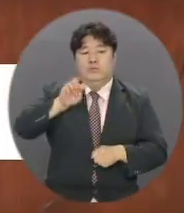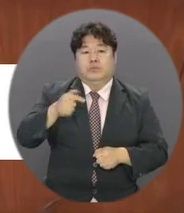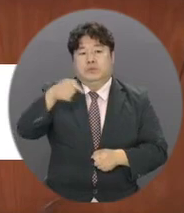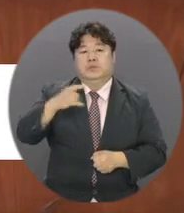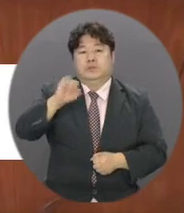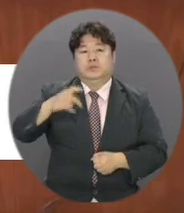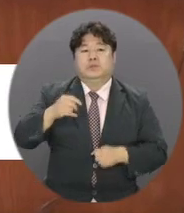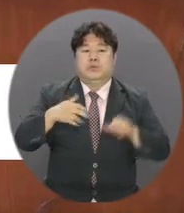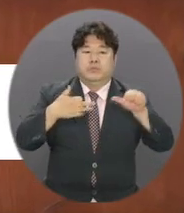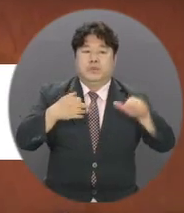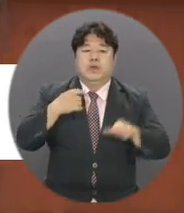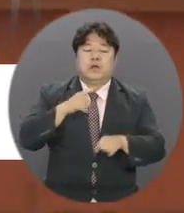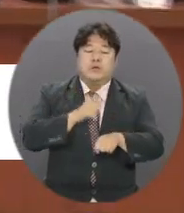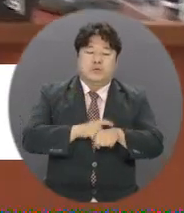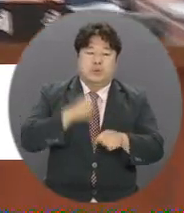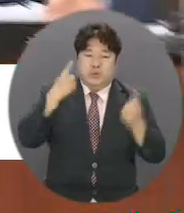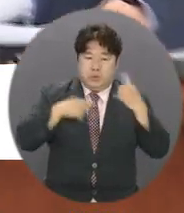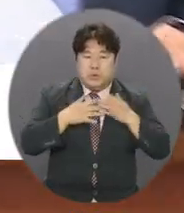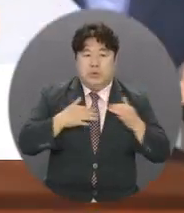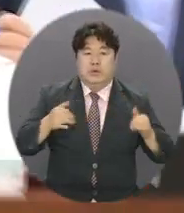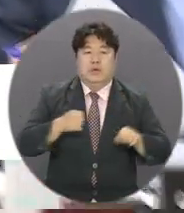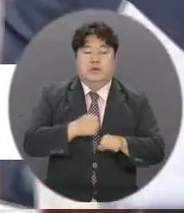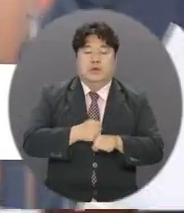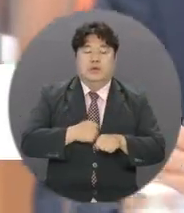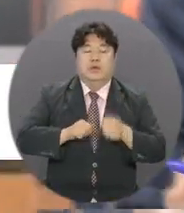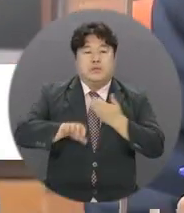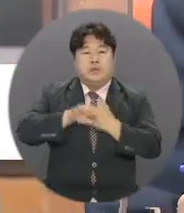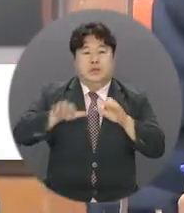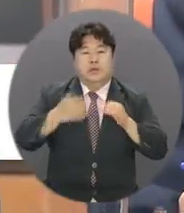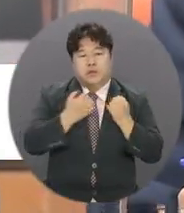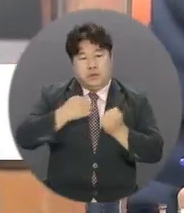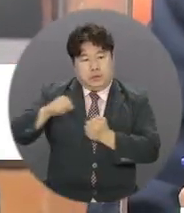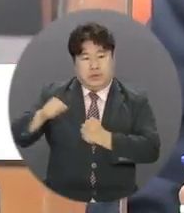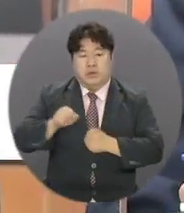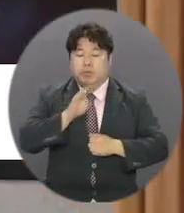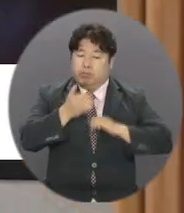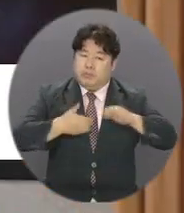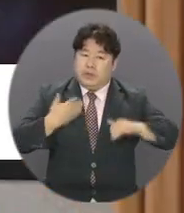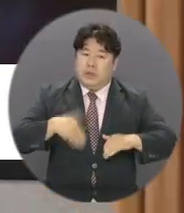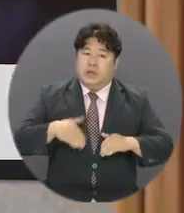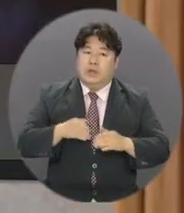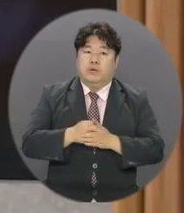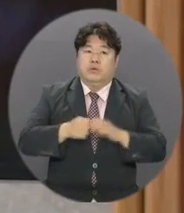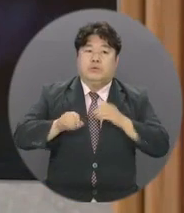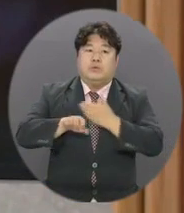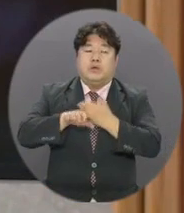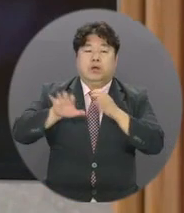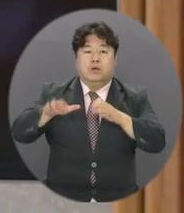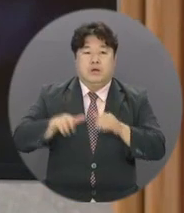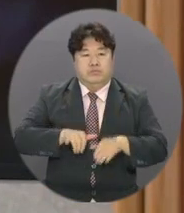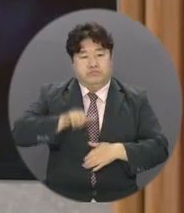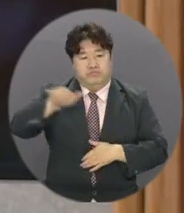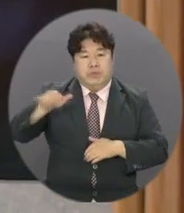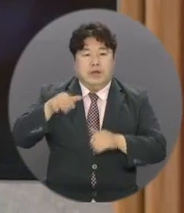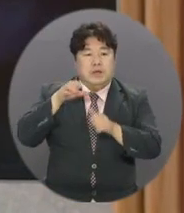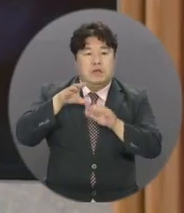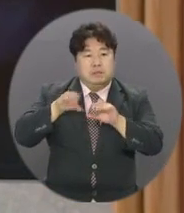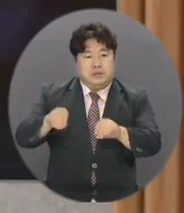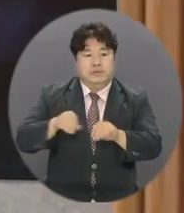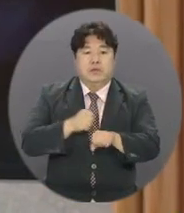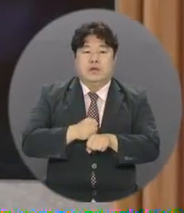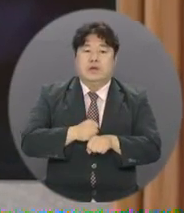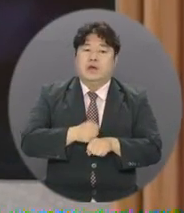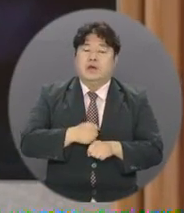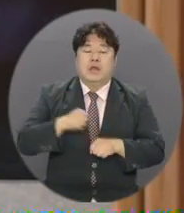5.18 구속부상자 회장의 해외 도피 가능성을 사전에 인지하고서도 출국 금지 등 조치를 취하지 않았다는